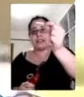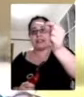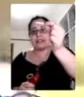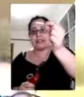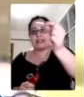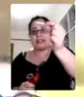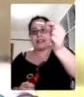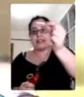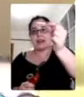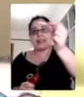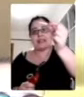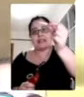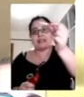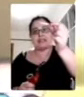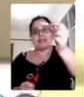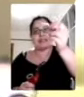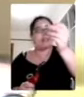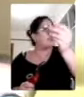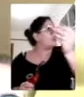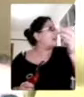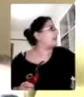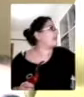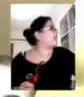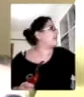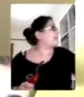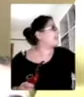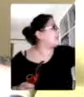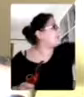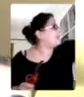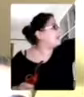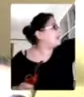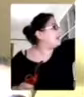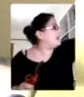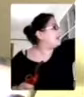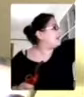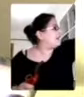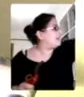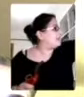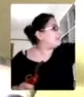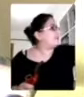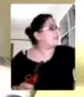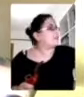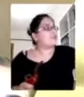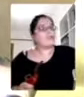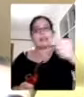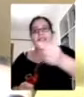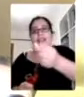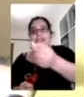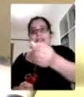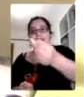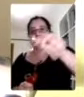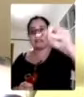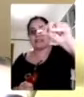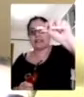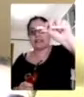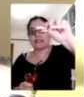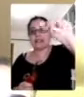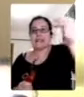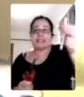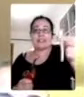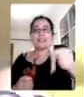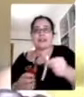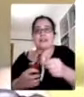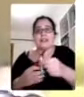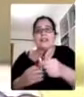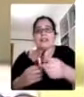şu kalınlıkta da sigara var ama en kalını ne kadardır diyelim? Hani şu kadar falandır.